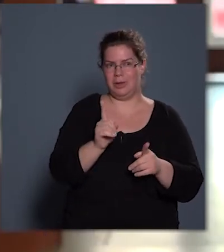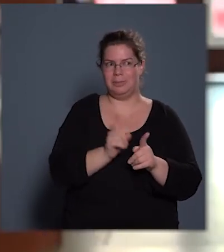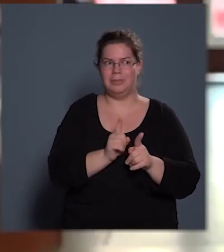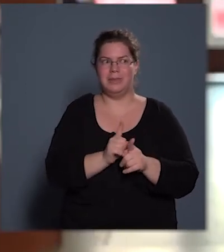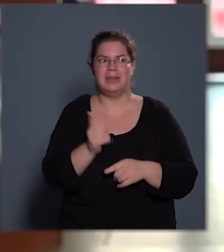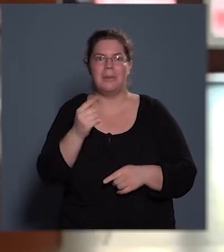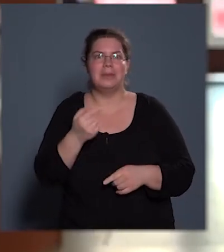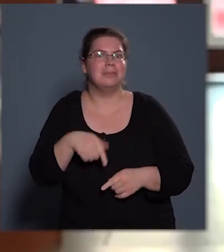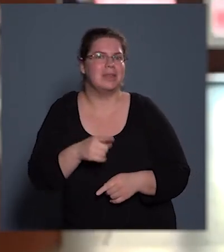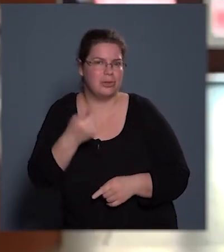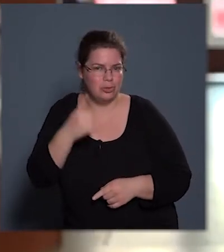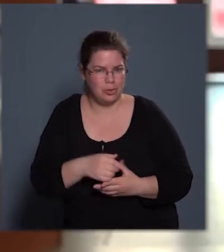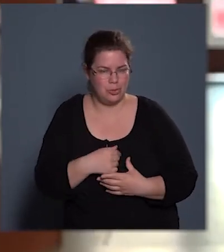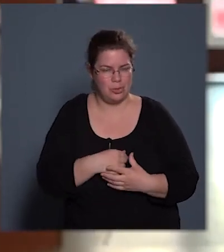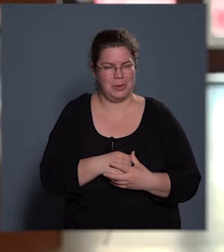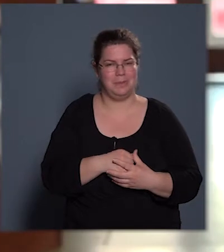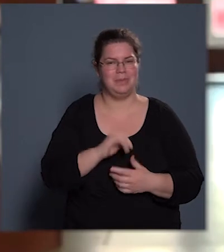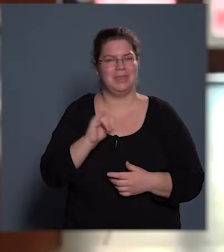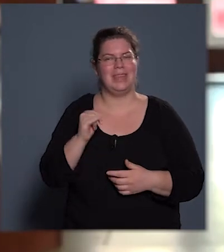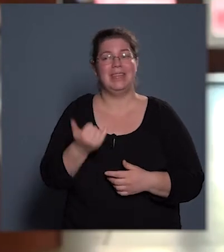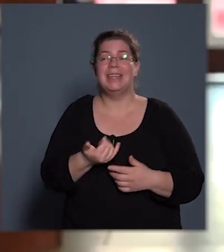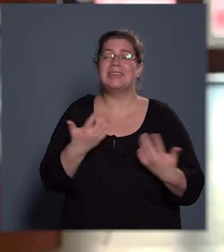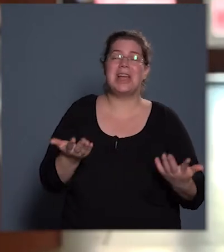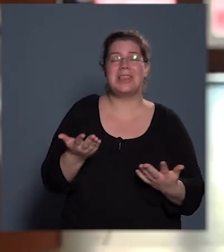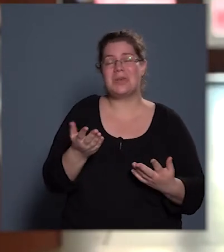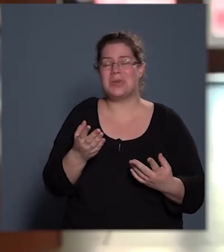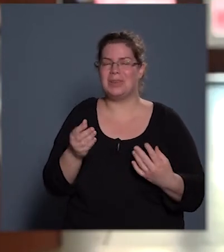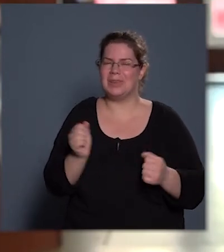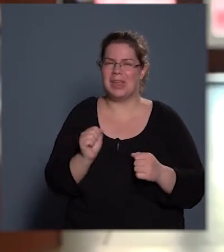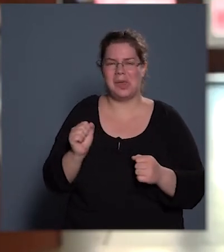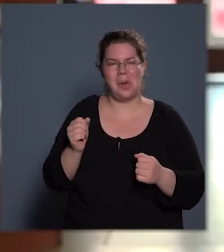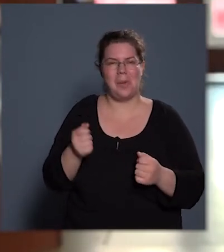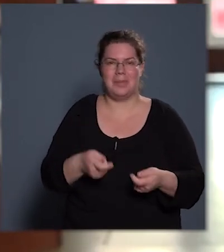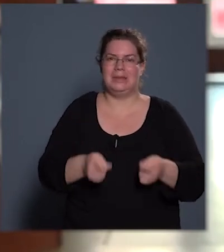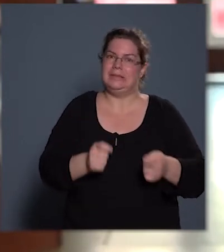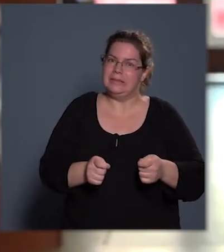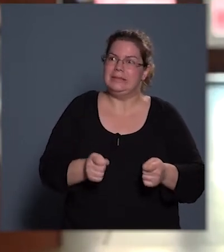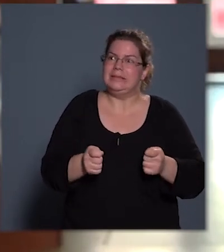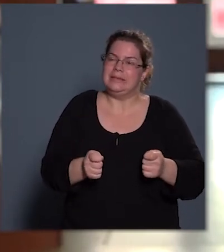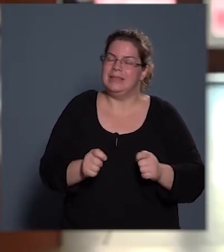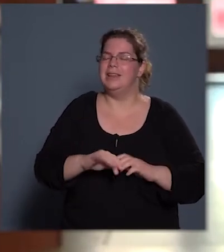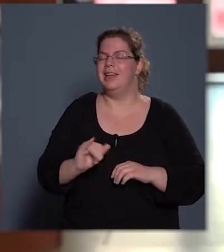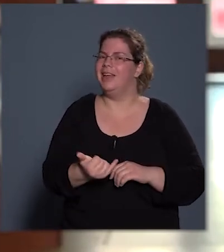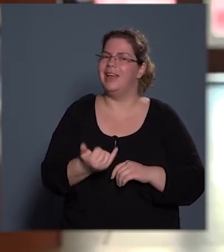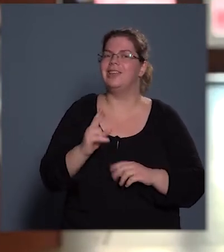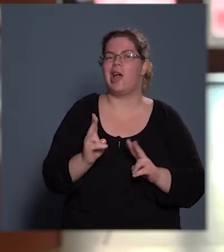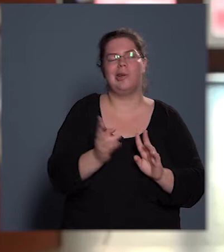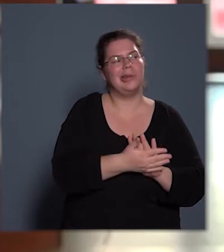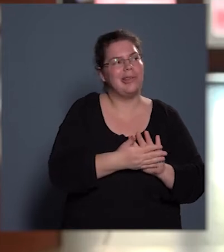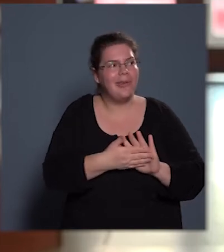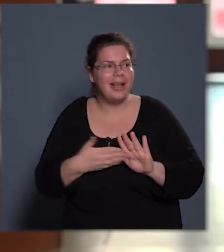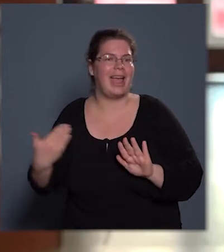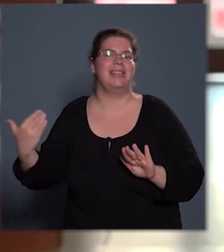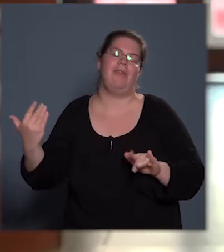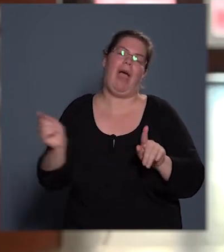tudtunk. És hát akkor nagyon megfogta a gyeplőt, és hát akkortól kezdve úgy ment, ahogy